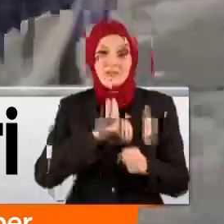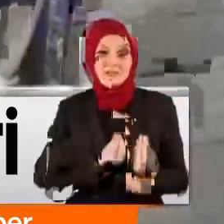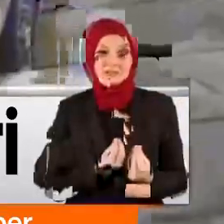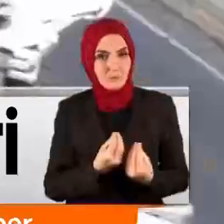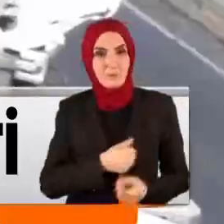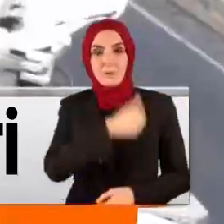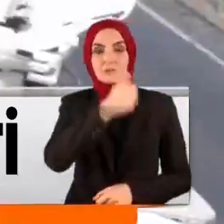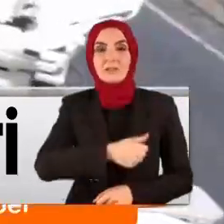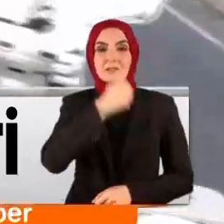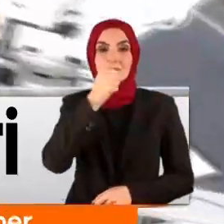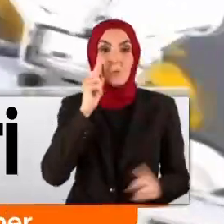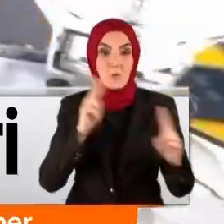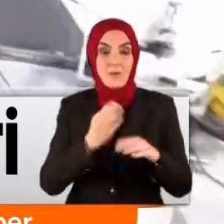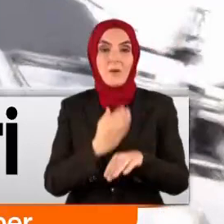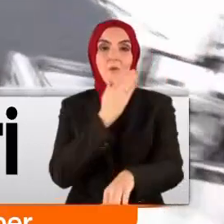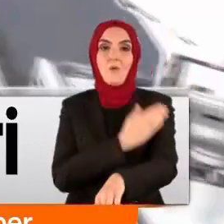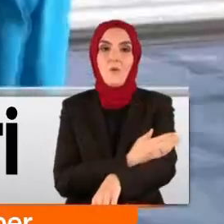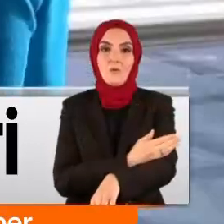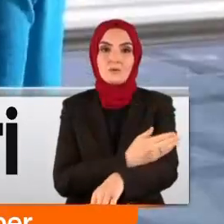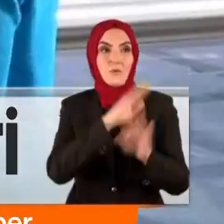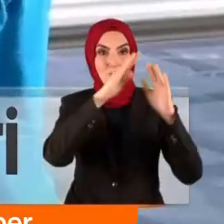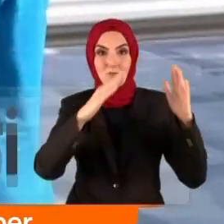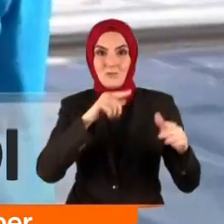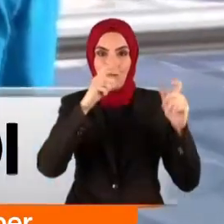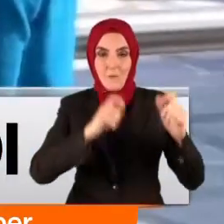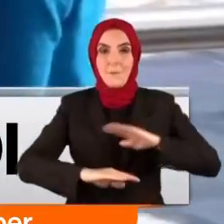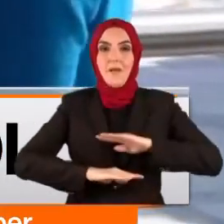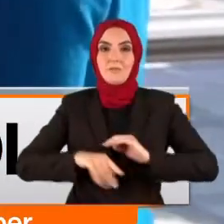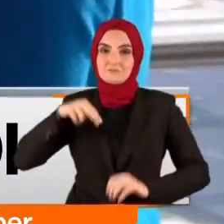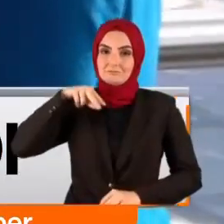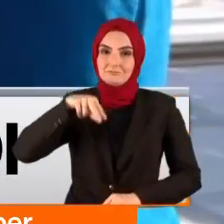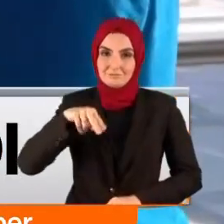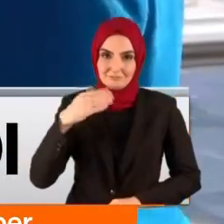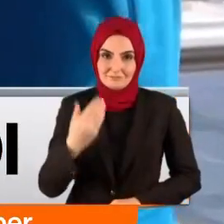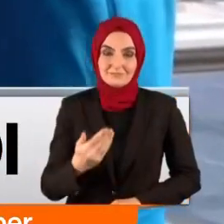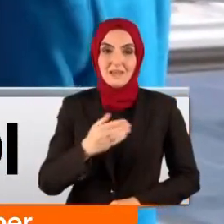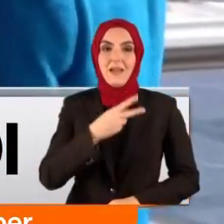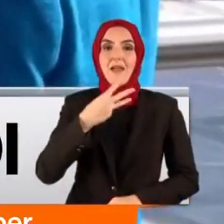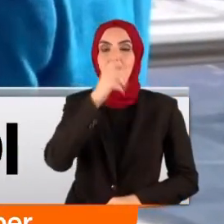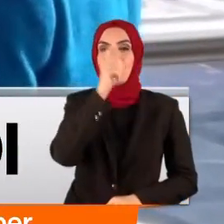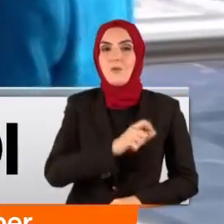Liderler görüşme öncesi köşkün balkonuna çıktı. Erdoğan Merkel'e boğazı tanıttı.